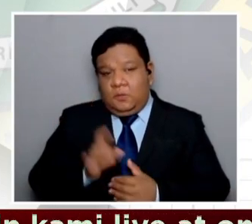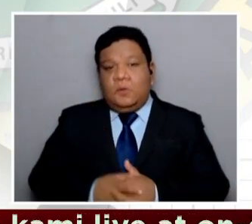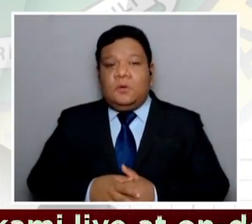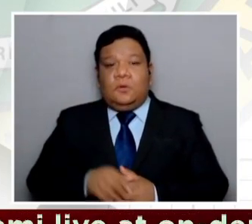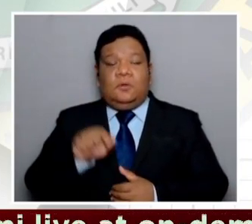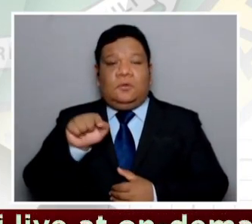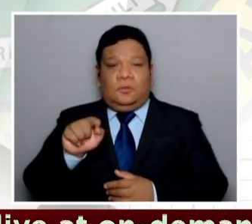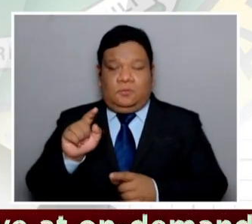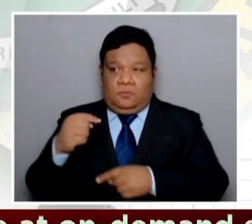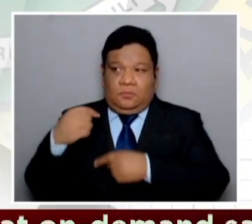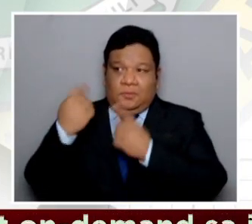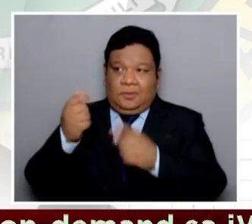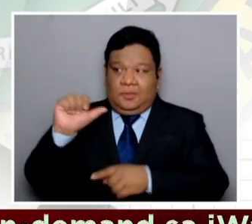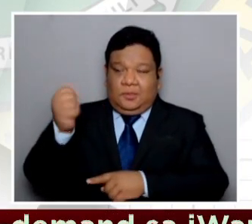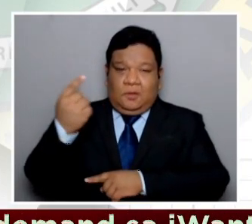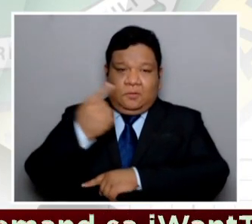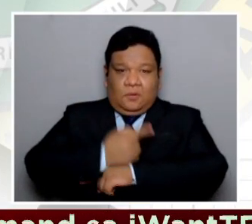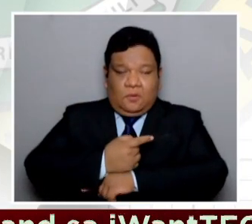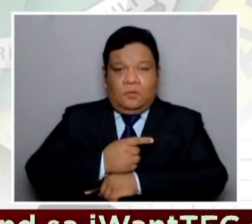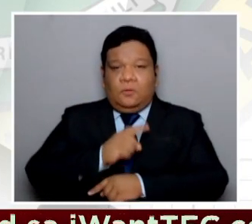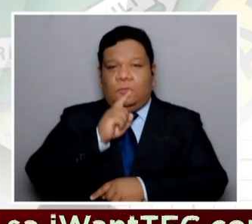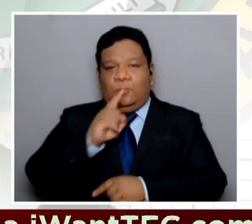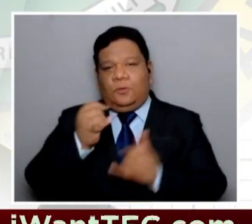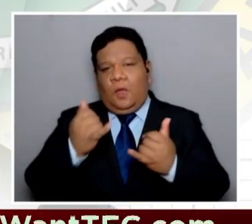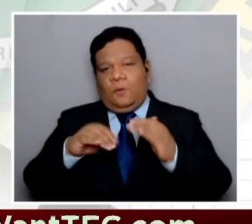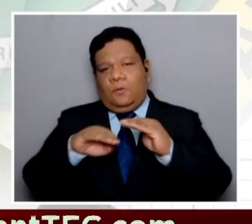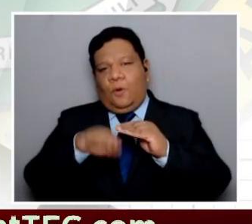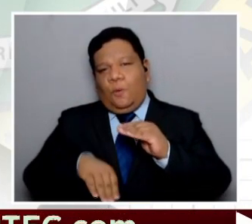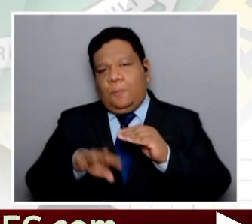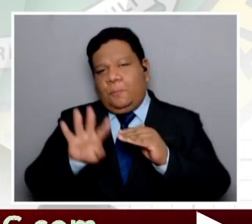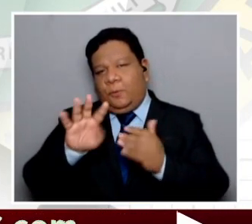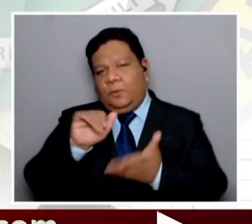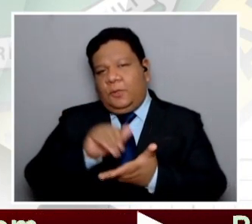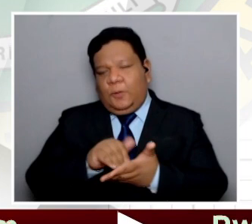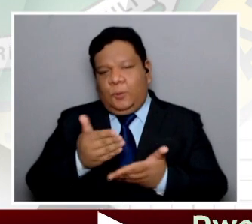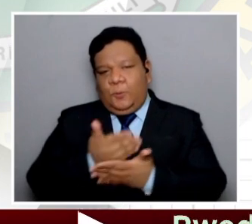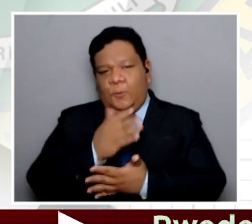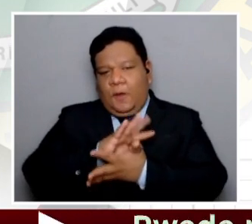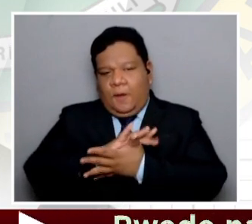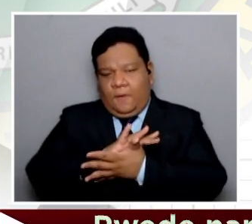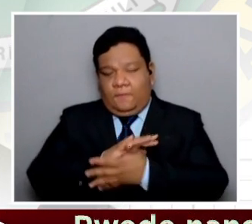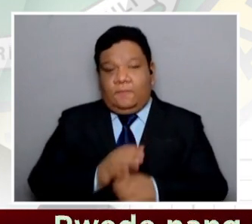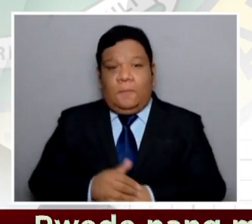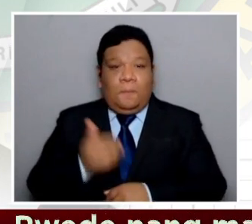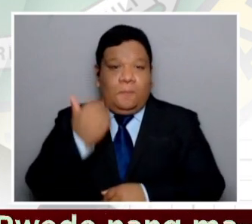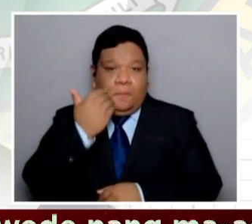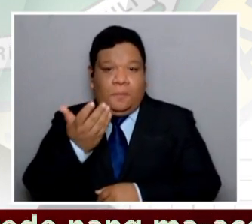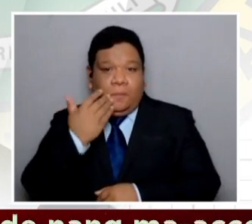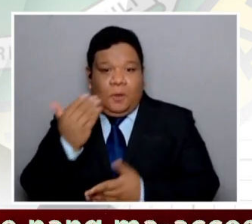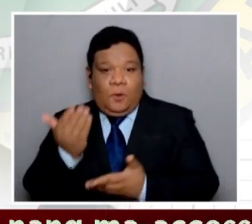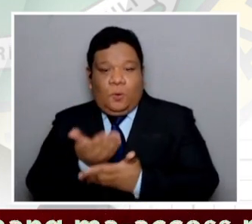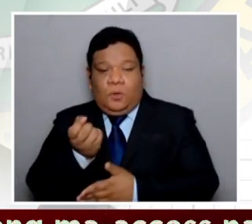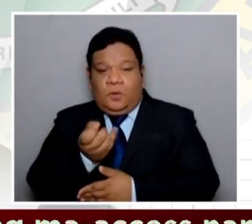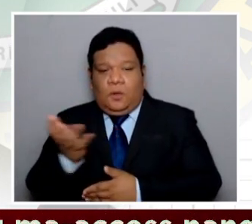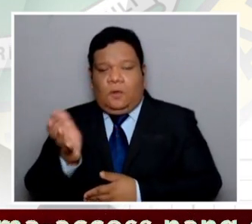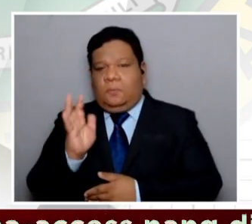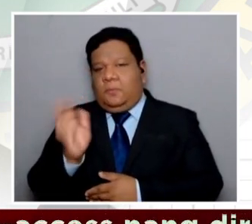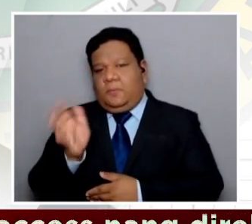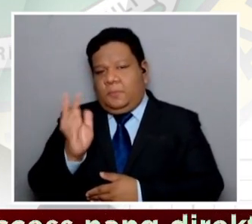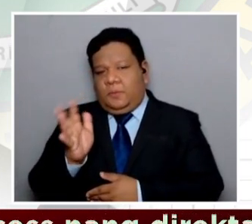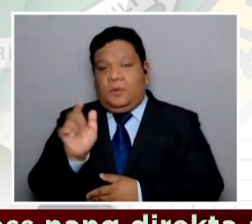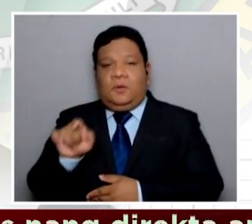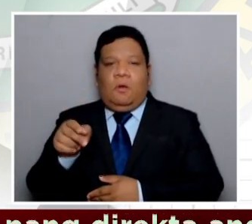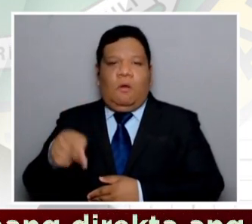sunod na araw na mas mababa sa 4,000 ang mga bagong kaso. 50 naman ang naiulat na namatay at ito ang pinakamataas